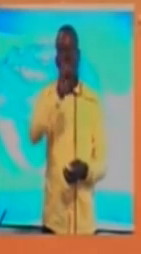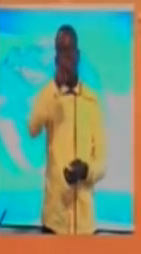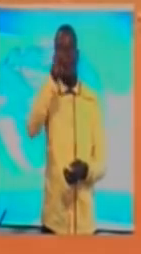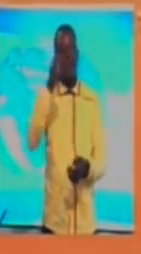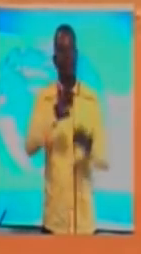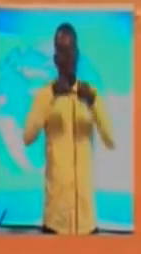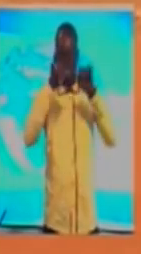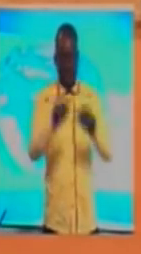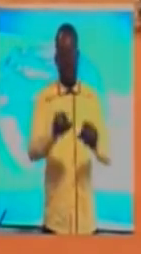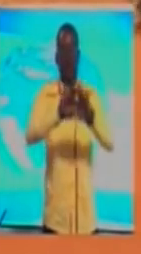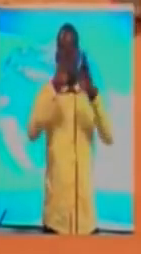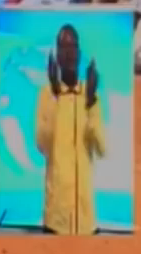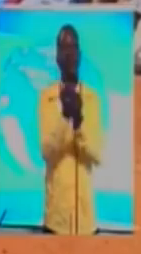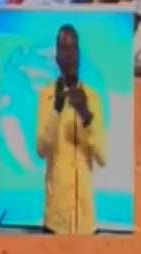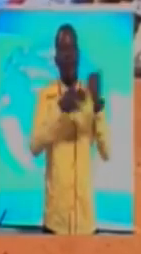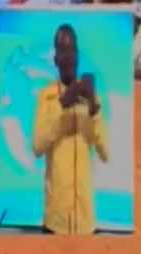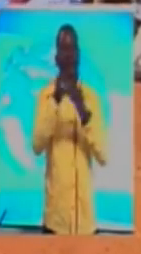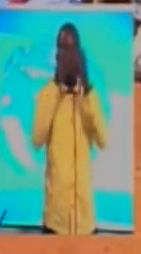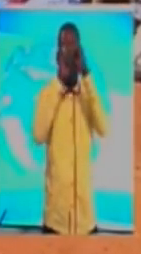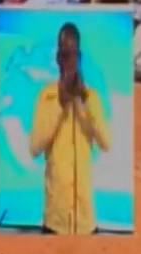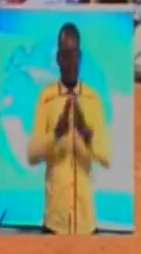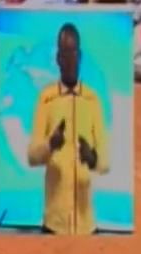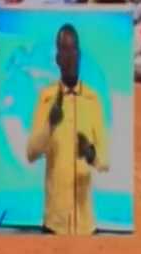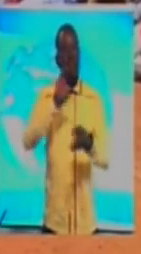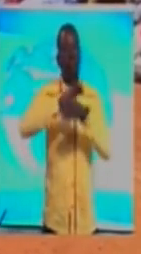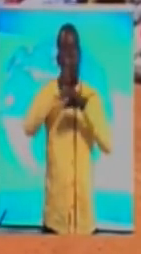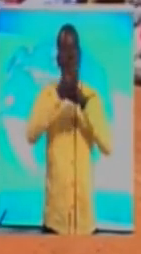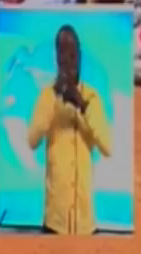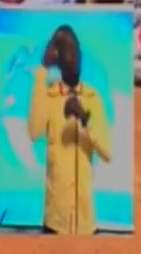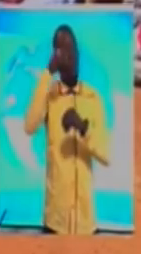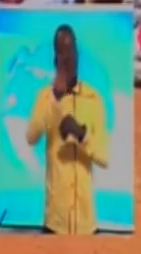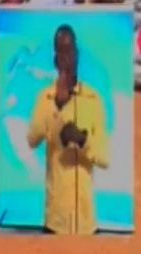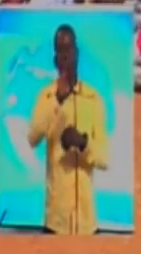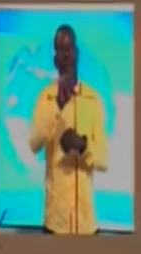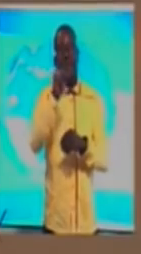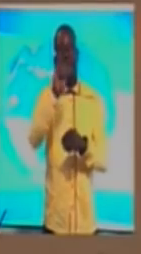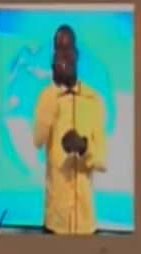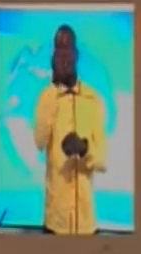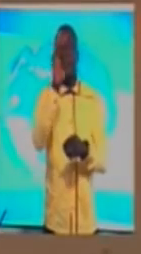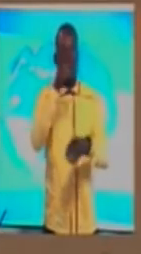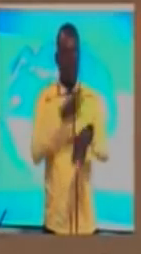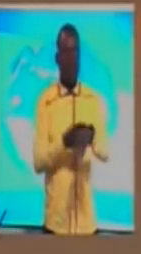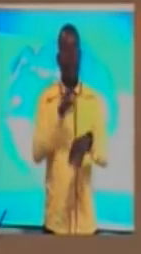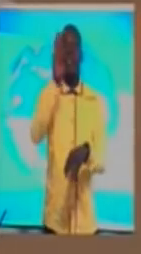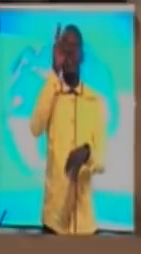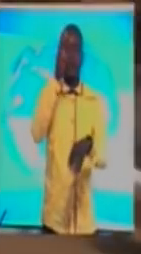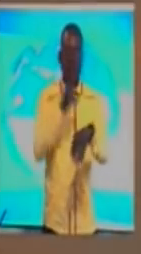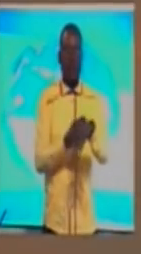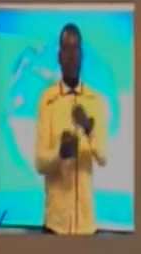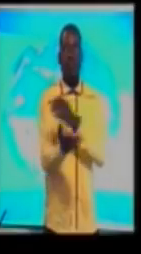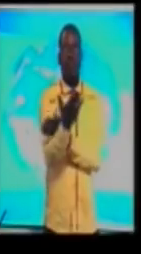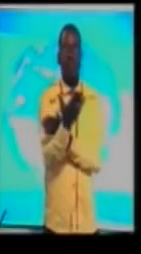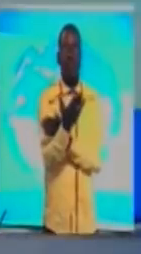en famille, afin de respecter les consignes du couvre-feu en vigueur de 19h à 6h du matin.